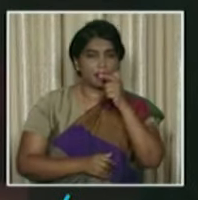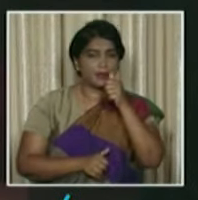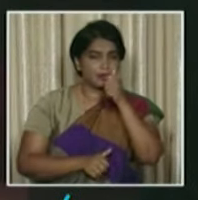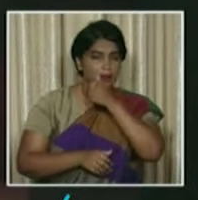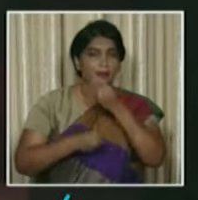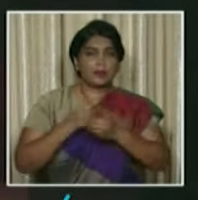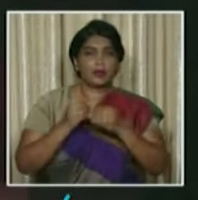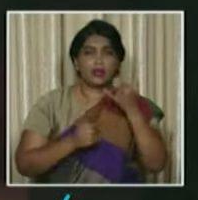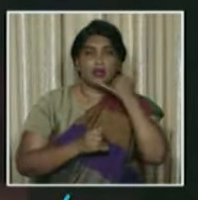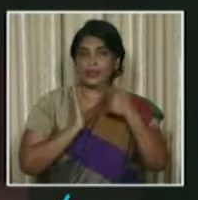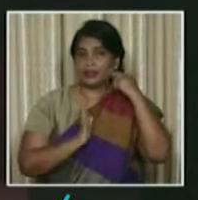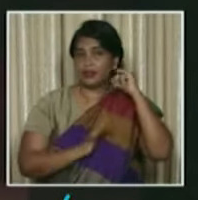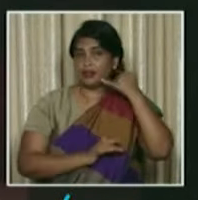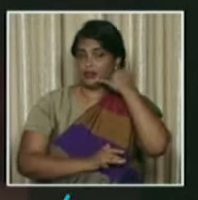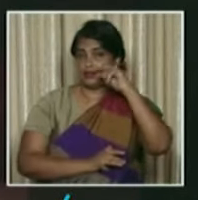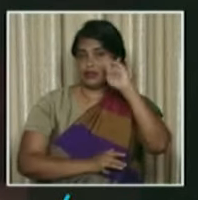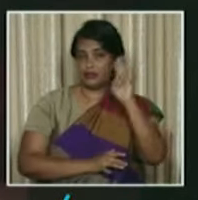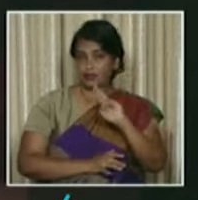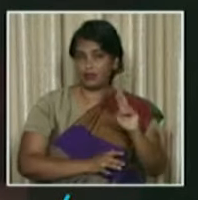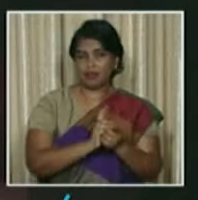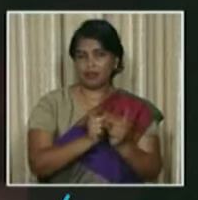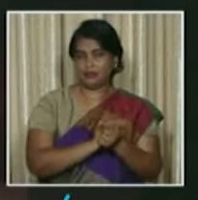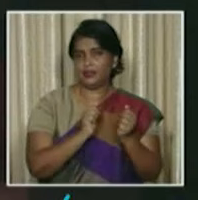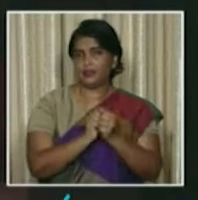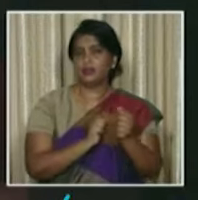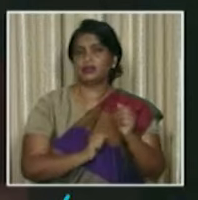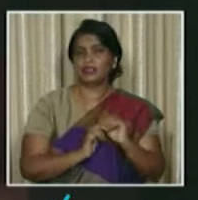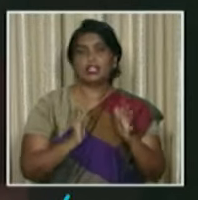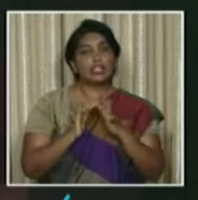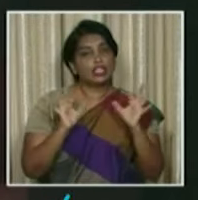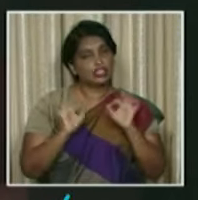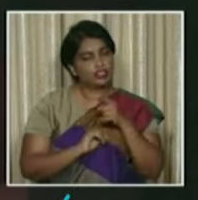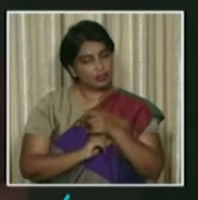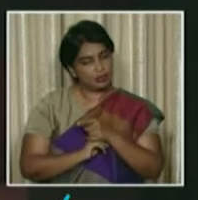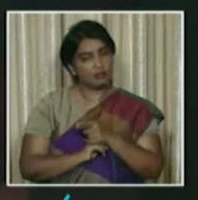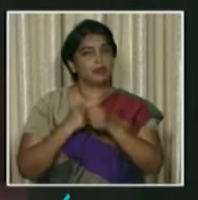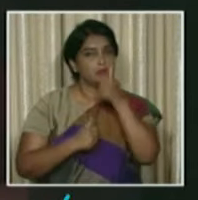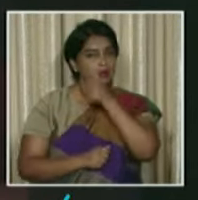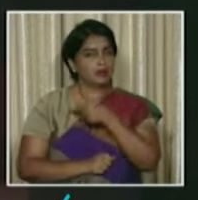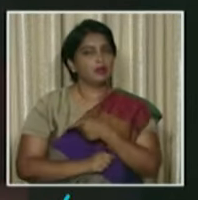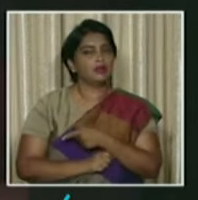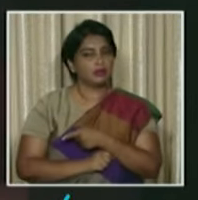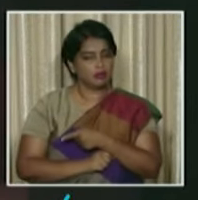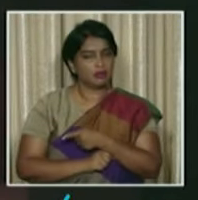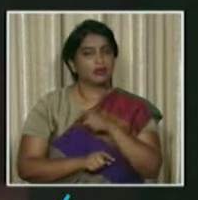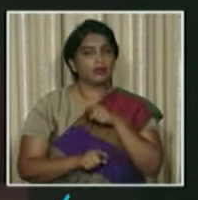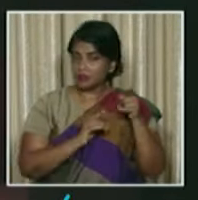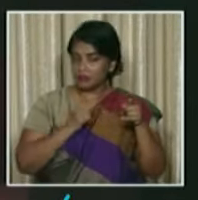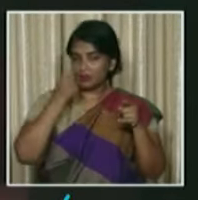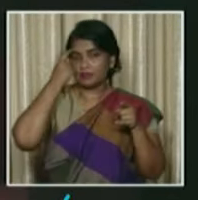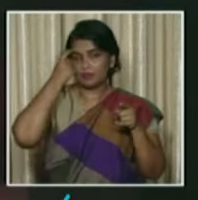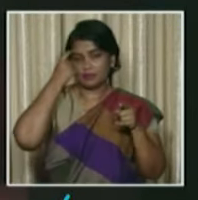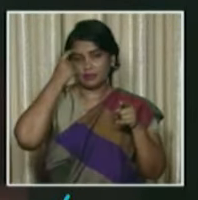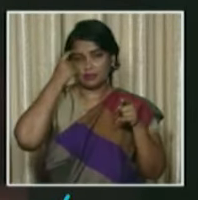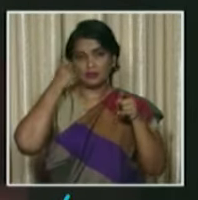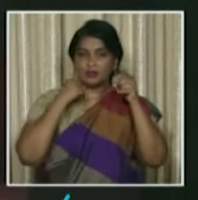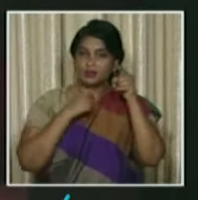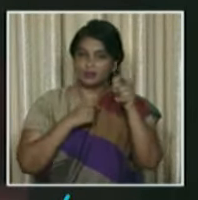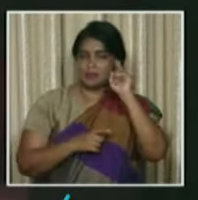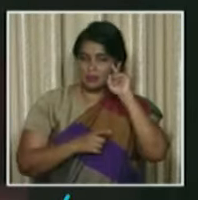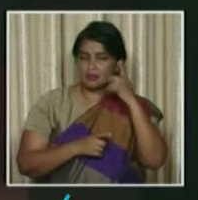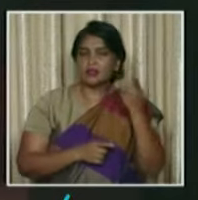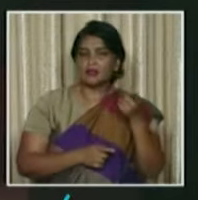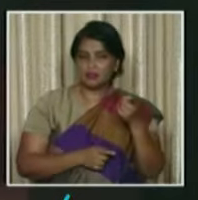තමයි ටෙලිකොම් ජාවාරම. ඔබ ඔක්කොම හංගලා කරන්නේ. ඉන්ෂුරන්ස් කෝපරේෂන් එකේ ජාවාරම. ඒ වගේම මේ විසුම් පායෙත් ඔබතුමා